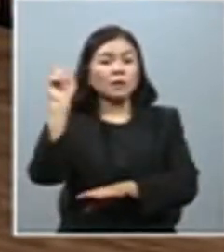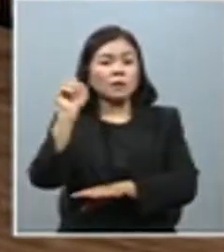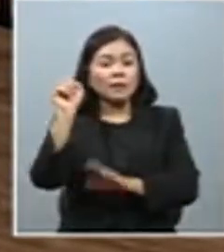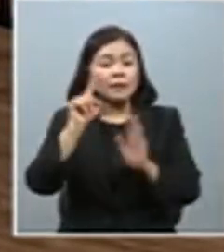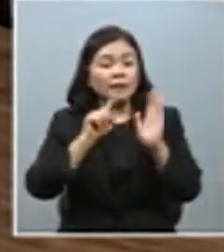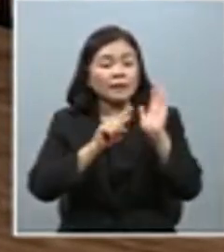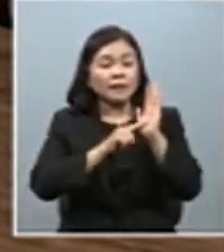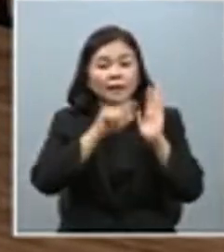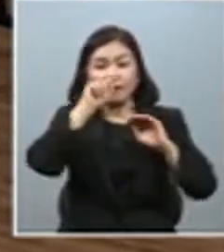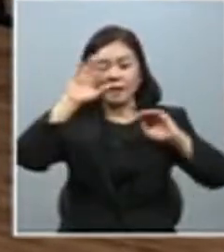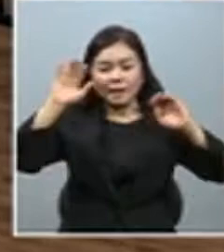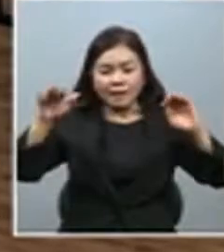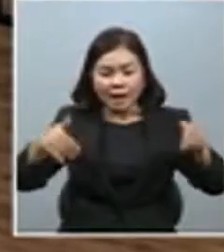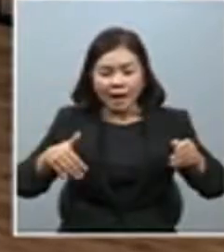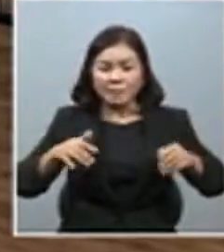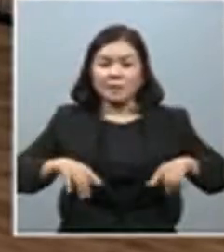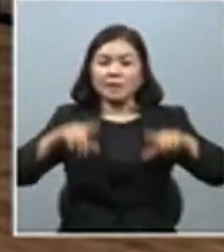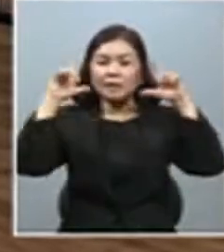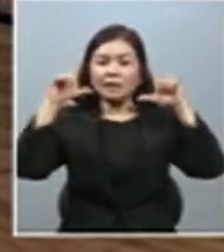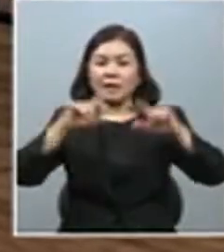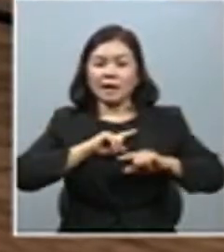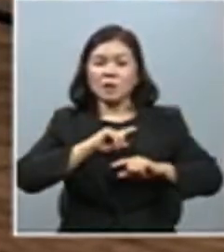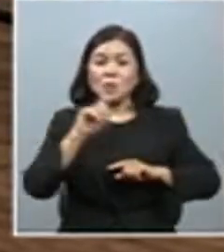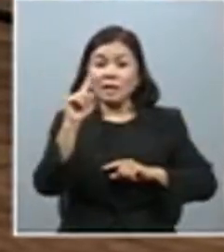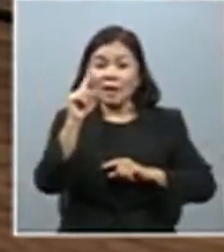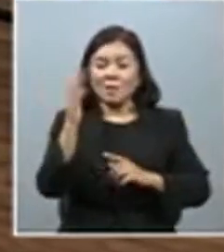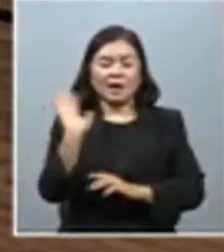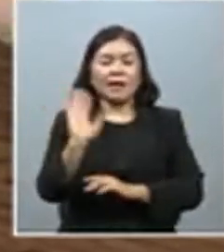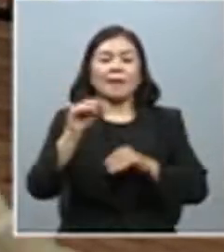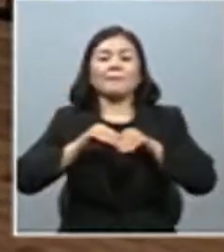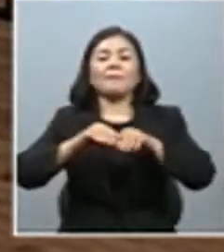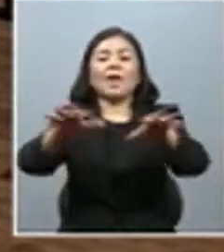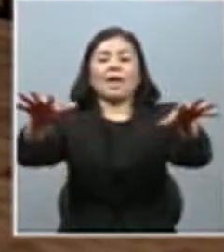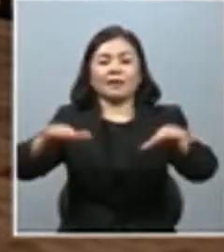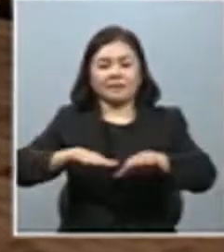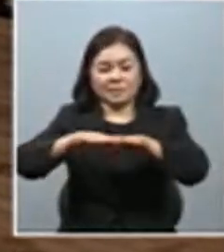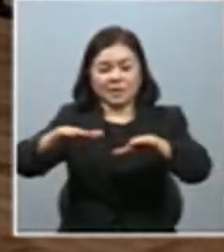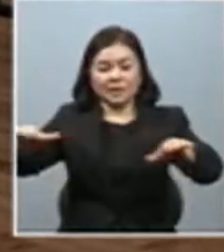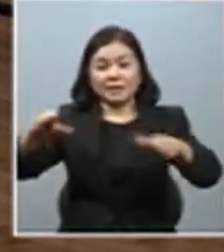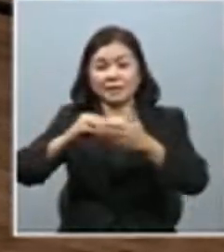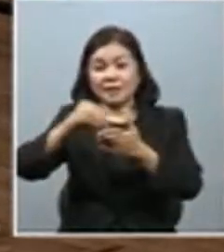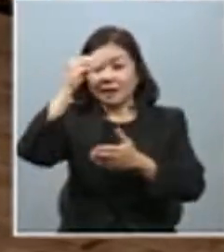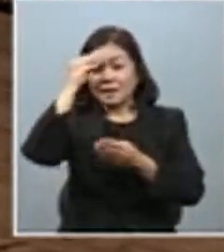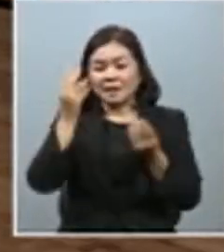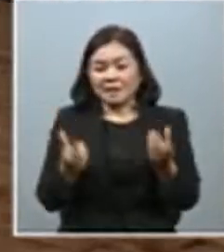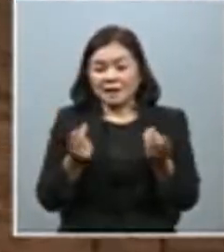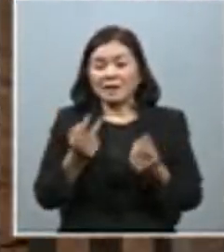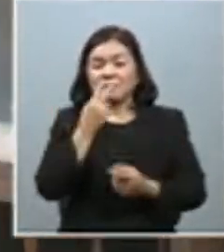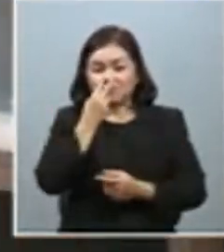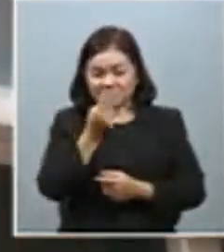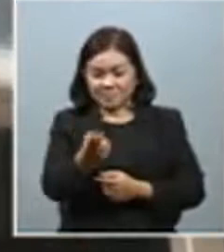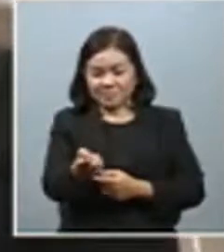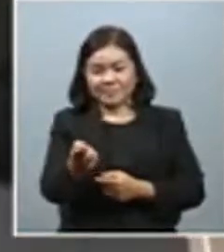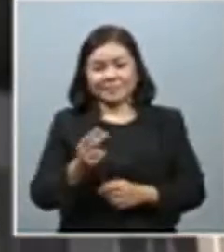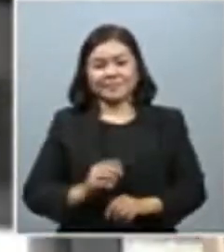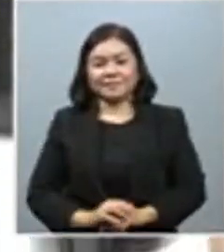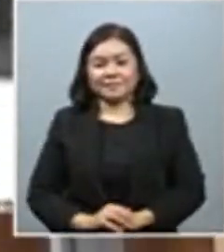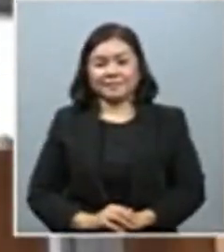ได้เก็บความดีเด่นไว้คนเดียวแต่แจกกระจายให้กับน้องๆ นักเรียนด้วยชมกันเลยค่ะ